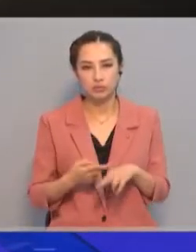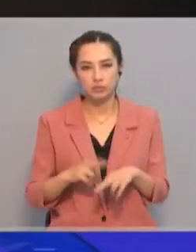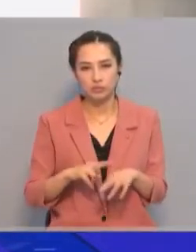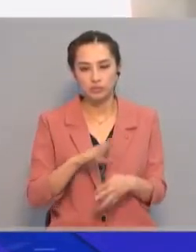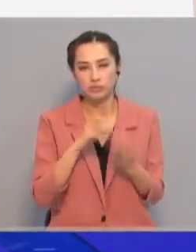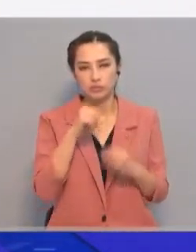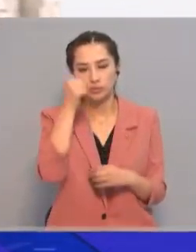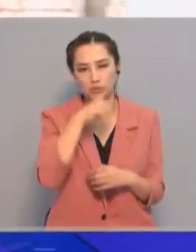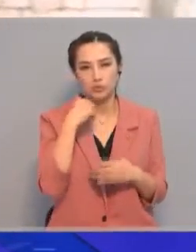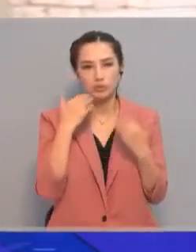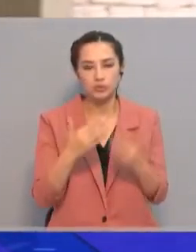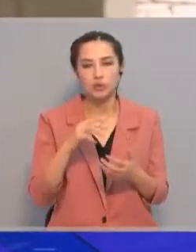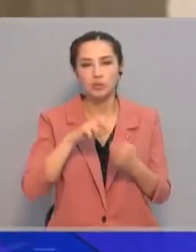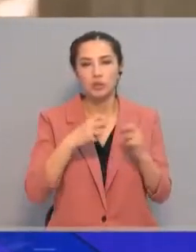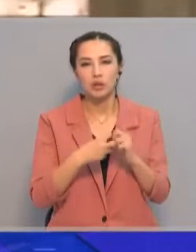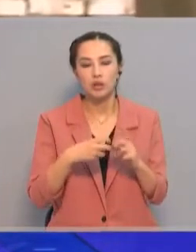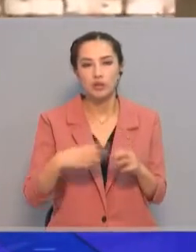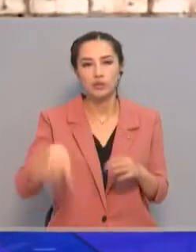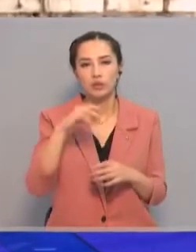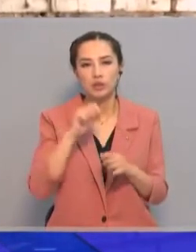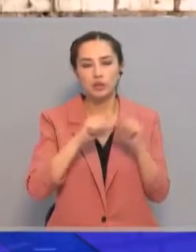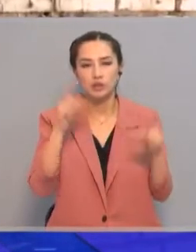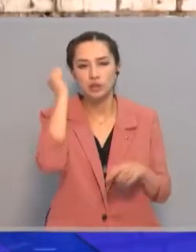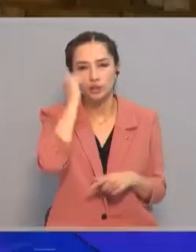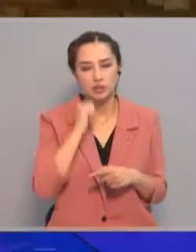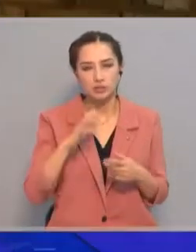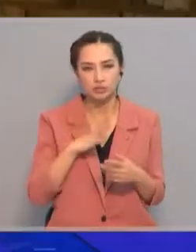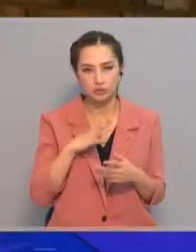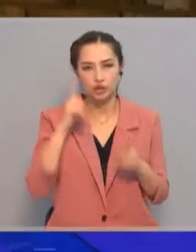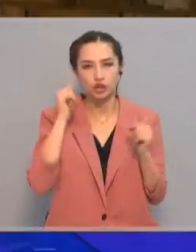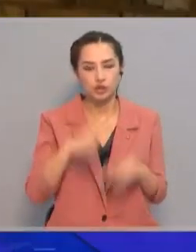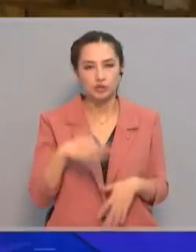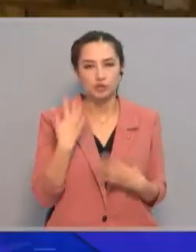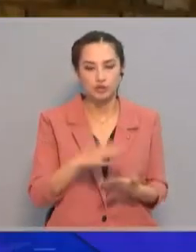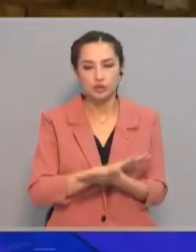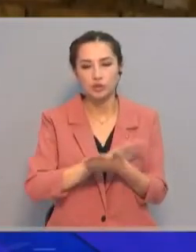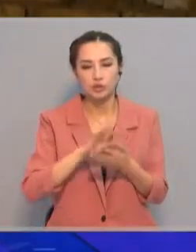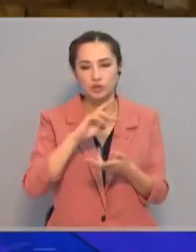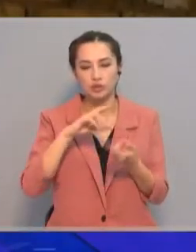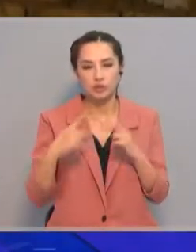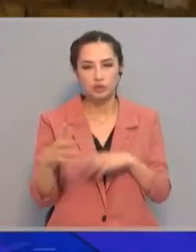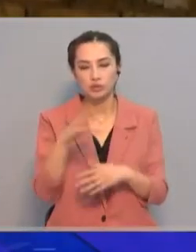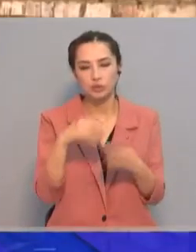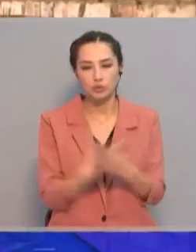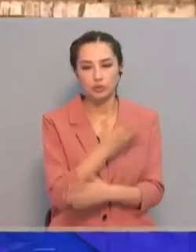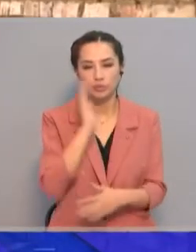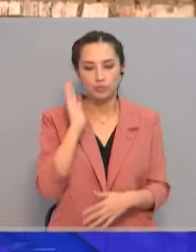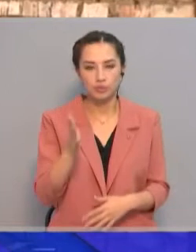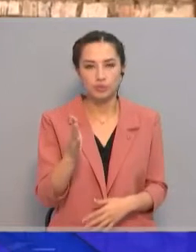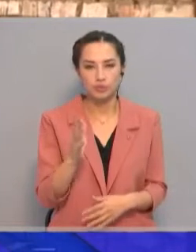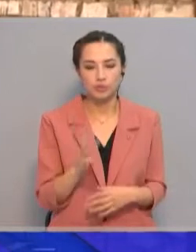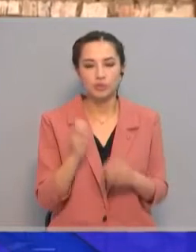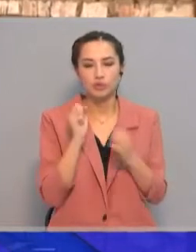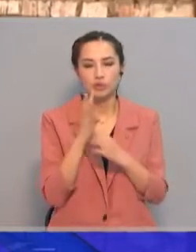учебном году проблема аварийных школ решена полностью. Количество трехсменных школ сократилось с 14 до 9.